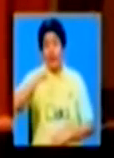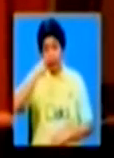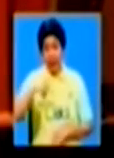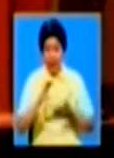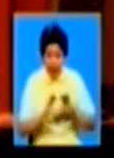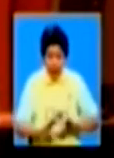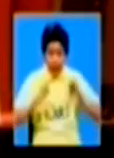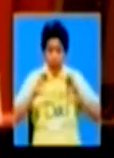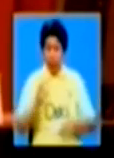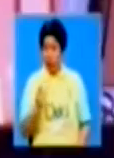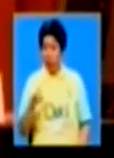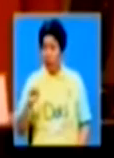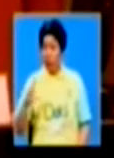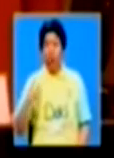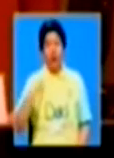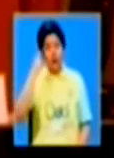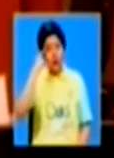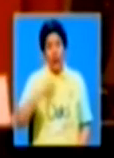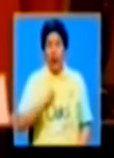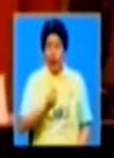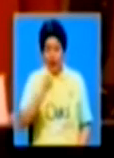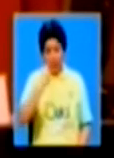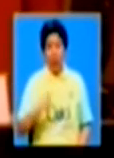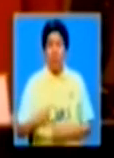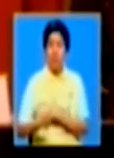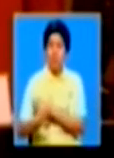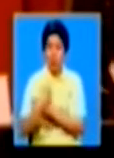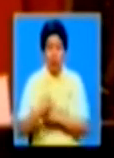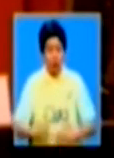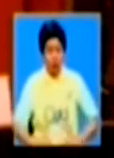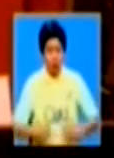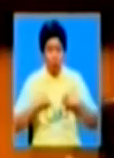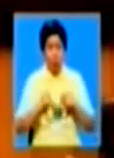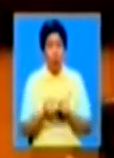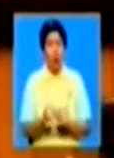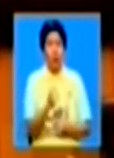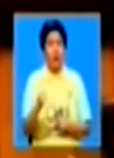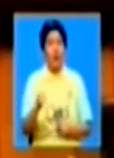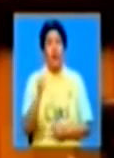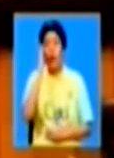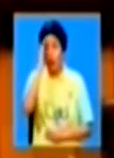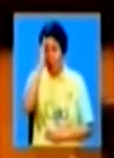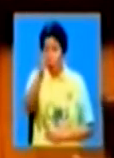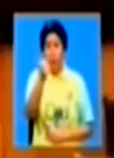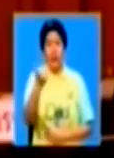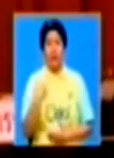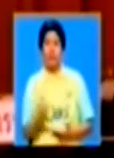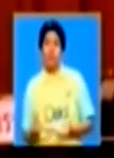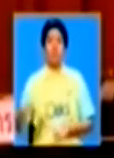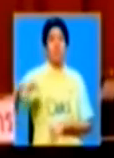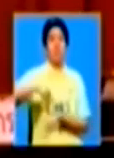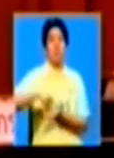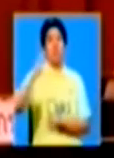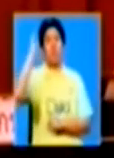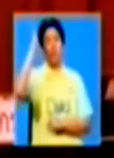าลรวมไปถึงคสช.ตรงนี้นะครับก็มุ่งหวังที่จะให้ประเทศนั้นมีความมั่นคงมีความอยู่ดีแล้วก็พูดถึงอนา